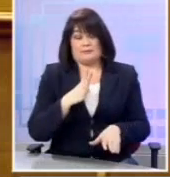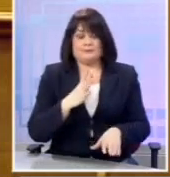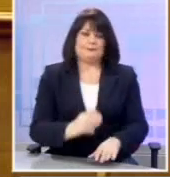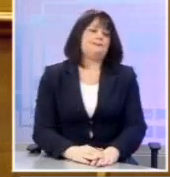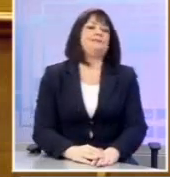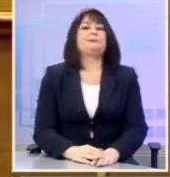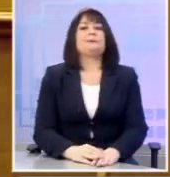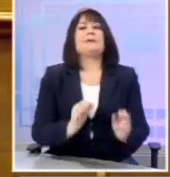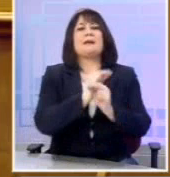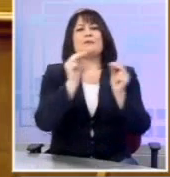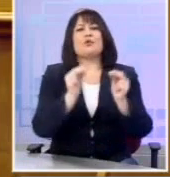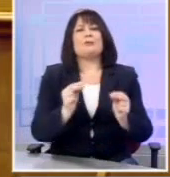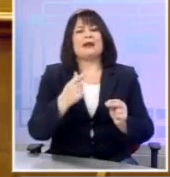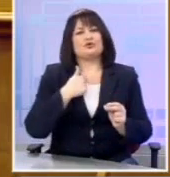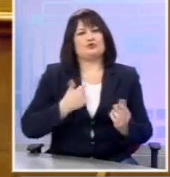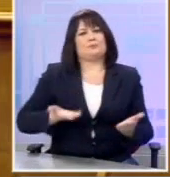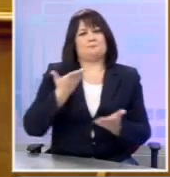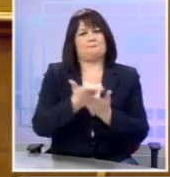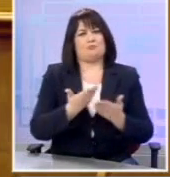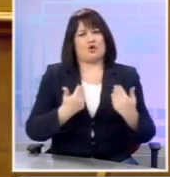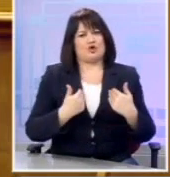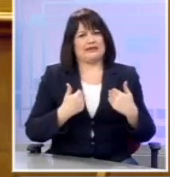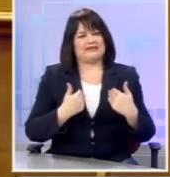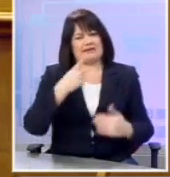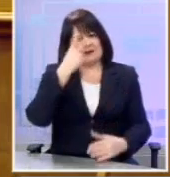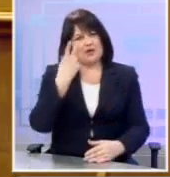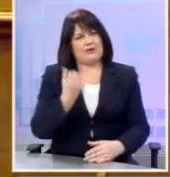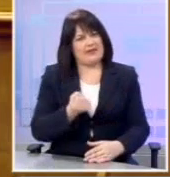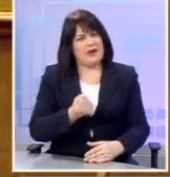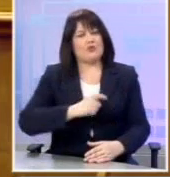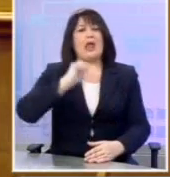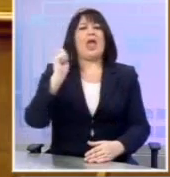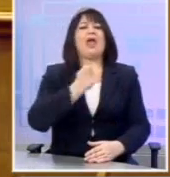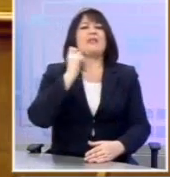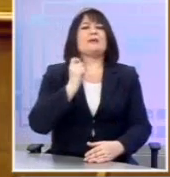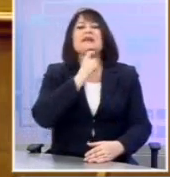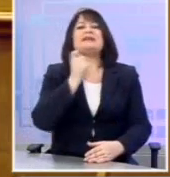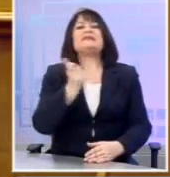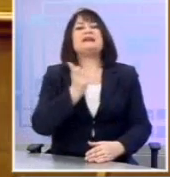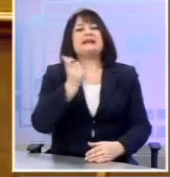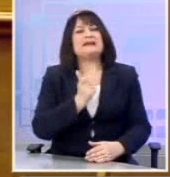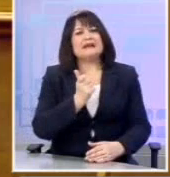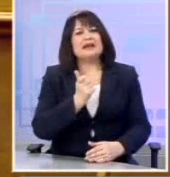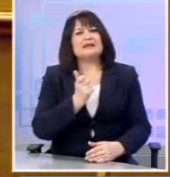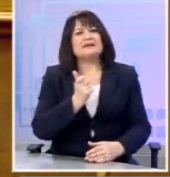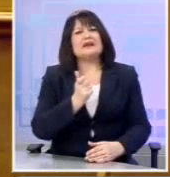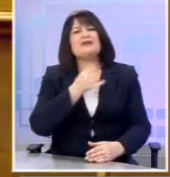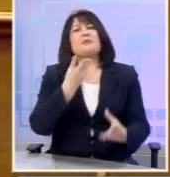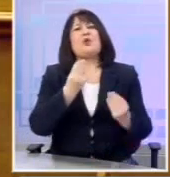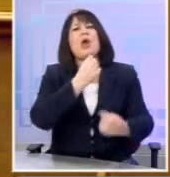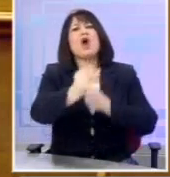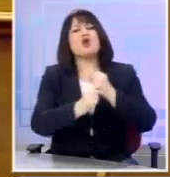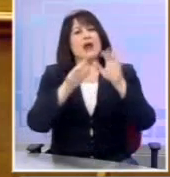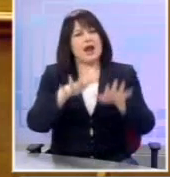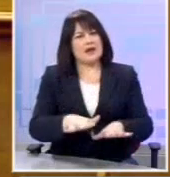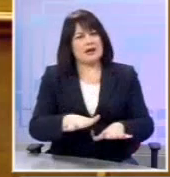Άρα με τη δική μας πρόταση θα δικαιούνται την Εθνική Σύνταξη ακόμα και οι μακροχρόνια άνεργοι